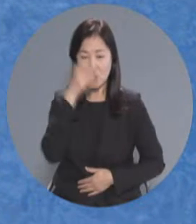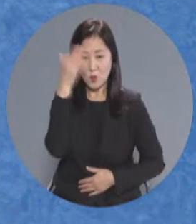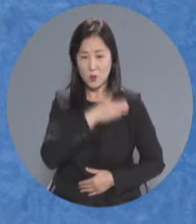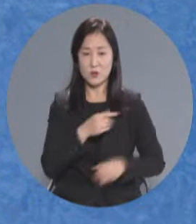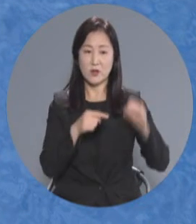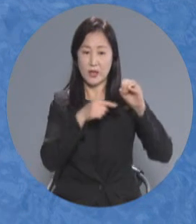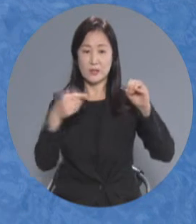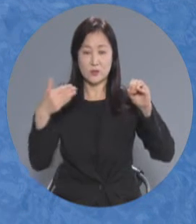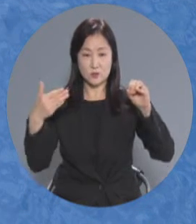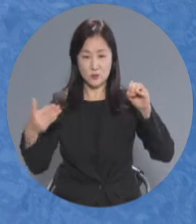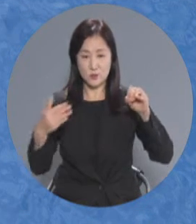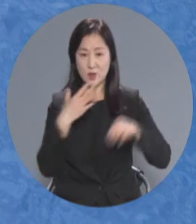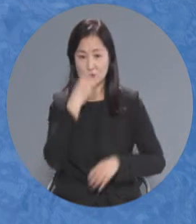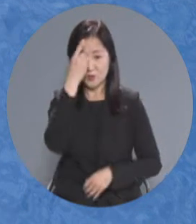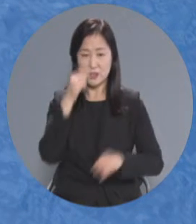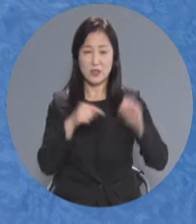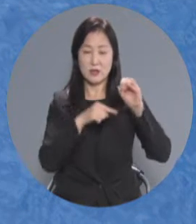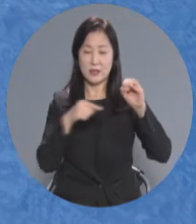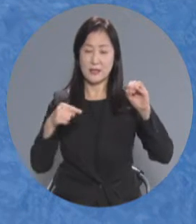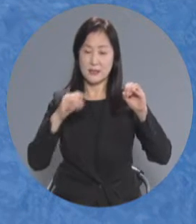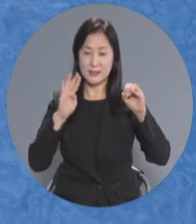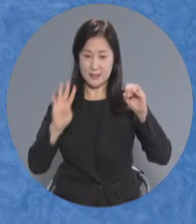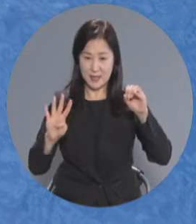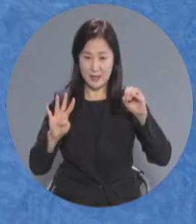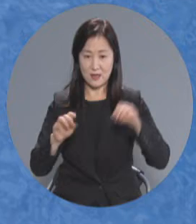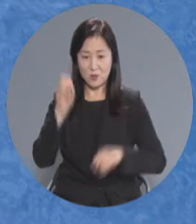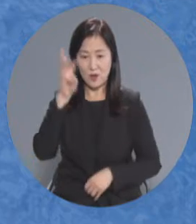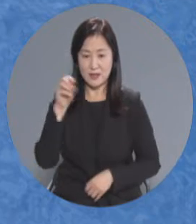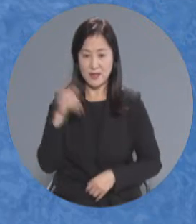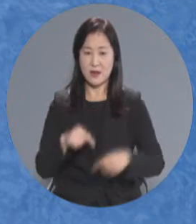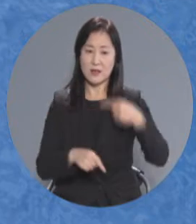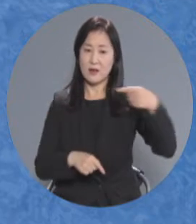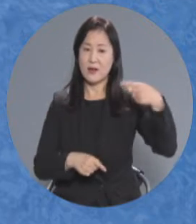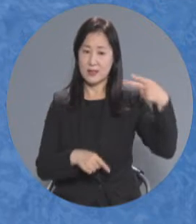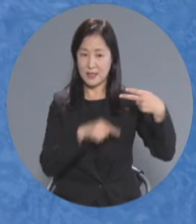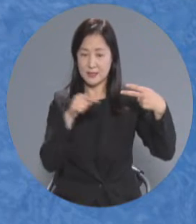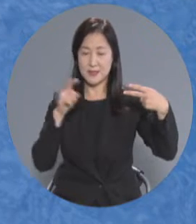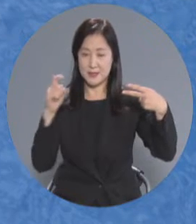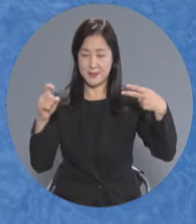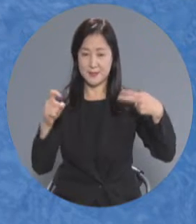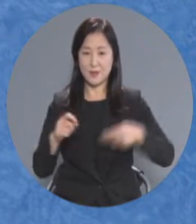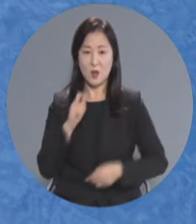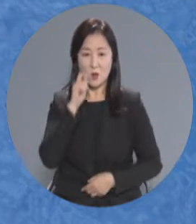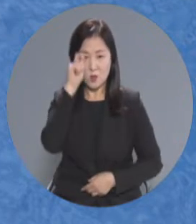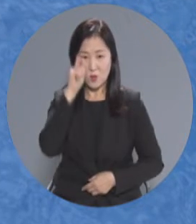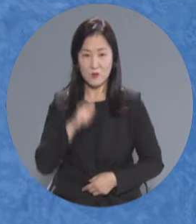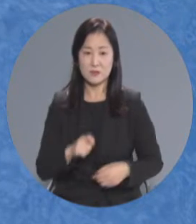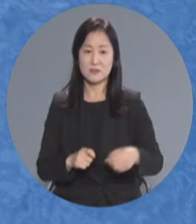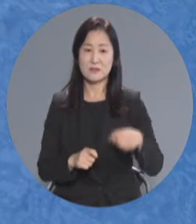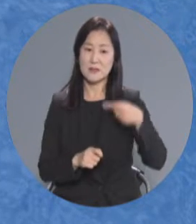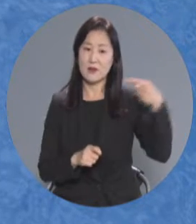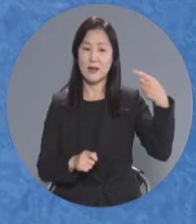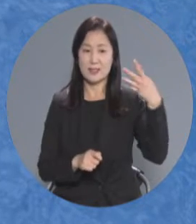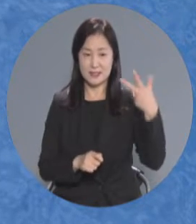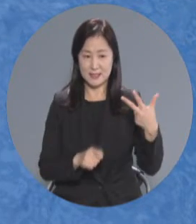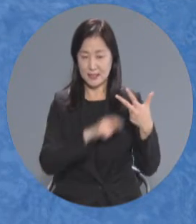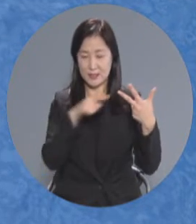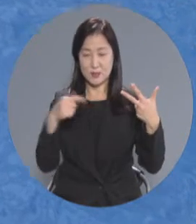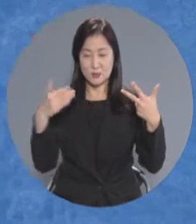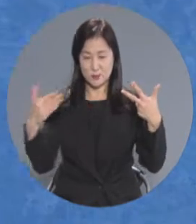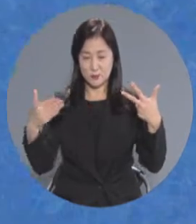0에서 구도 순천이 영화사에서 10도 광양은 여아 이 해서 10도 고은은 영화 7에서 구도의 기온 분포를